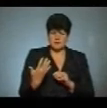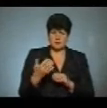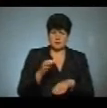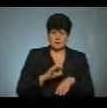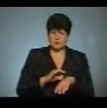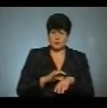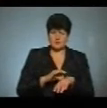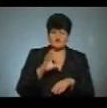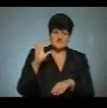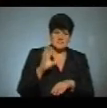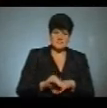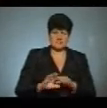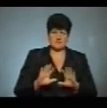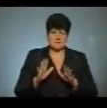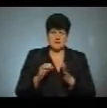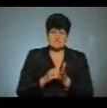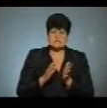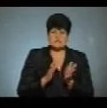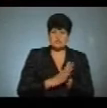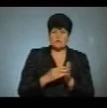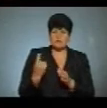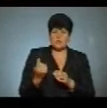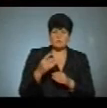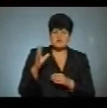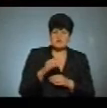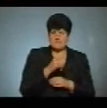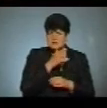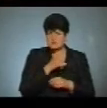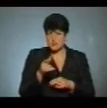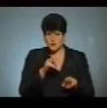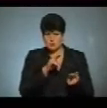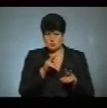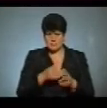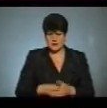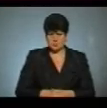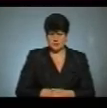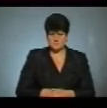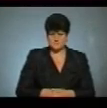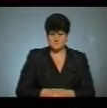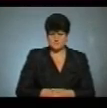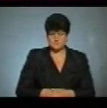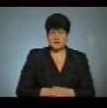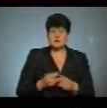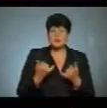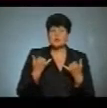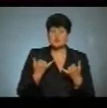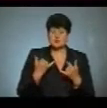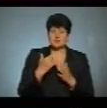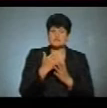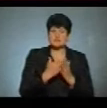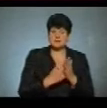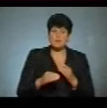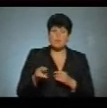40,5% всіх випадків, зареєстрованих в області за весь період спостереження. На сьогодні статистика